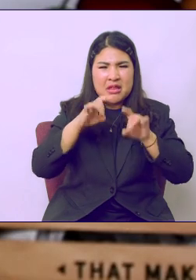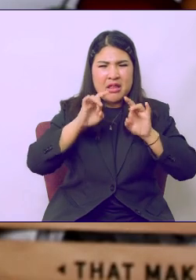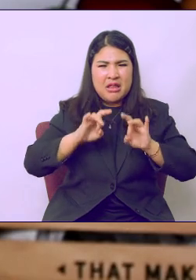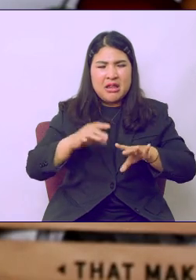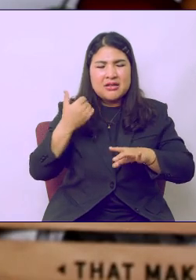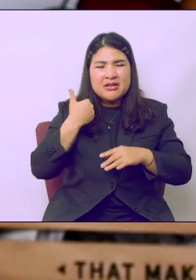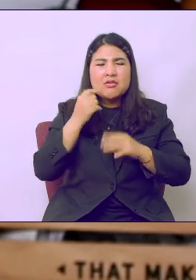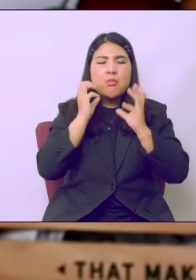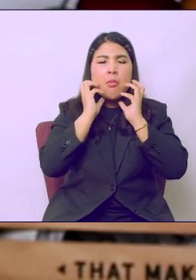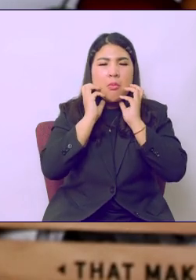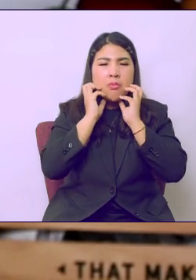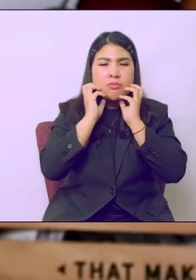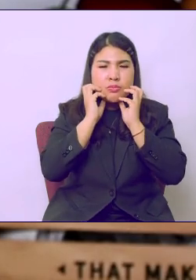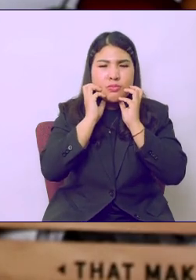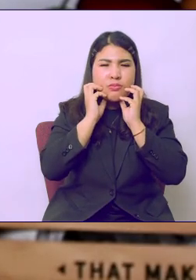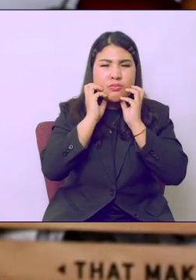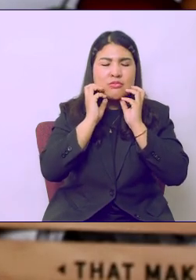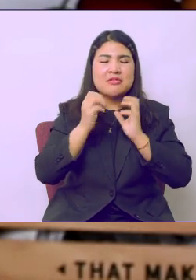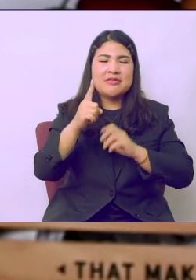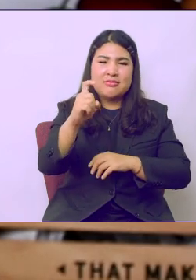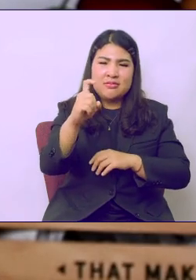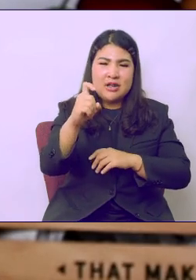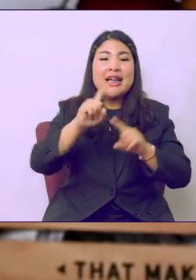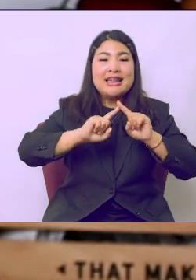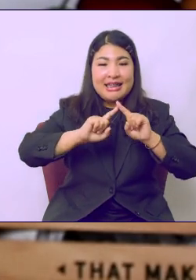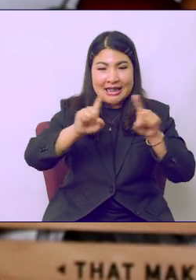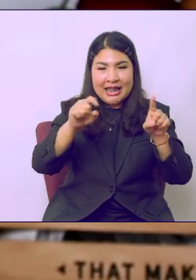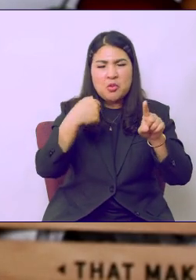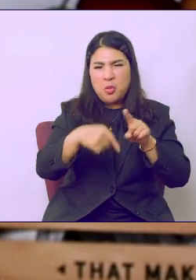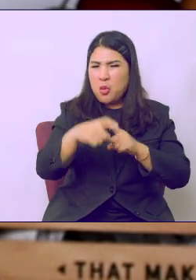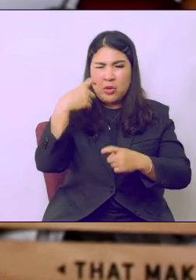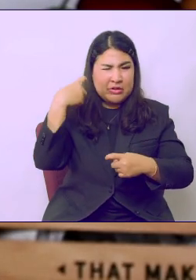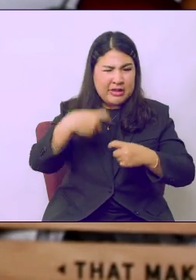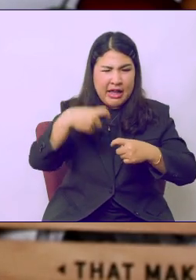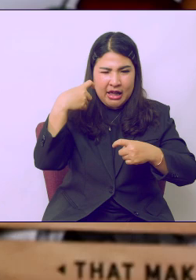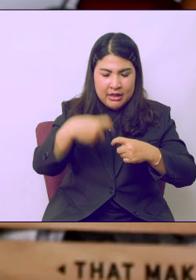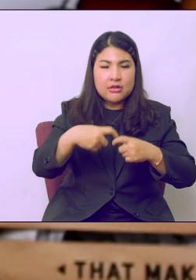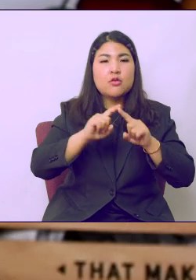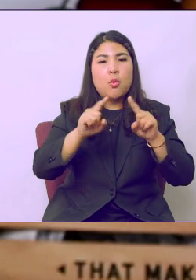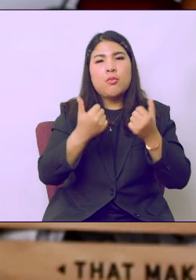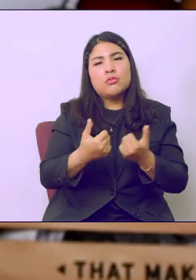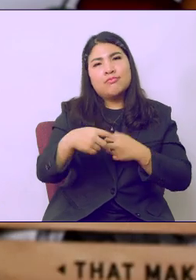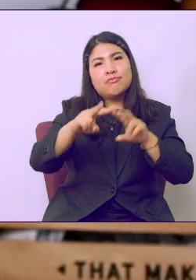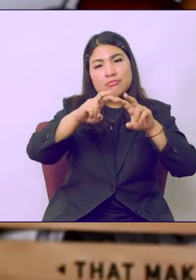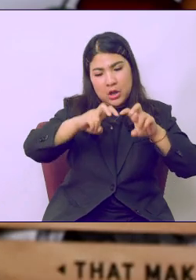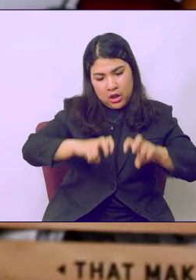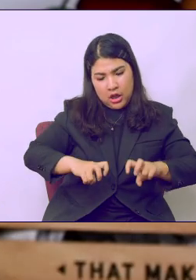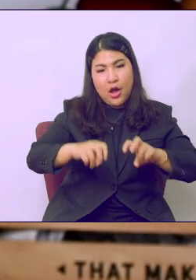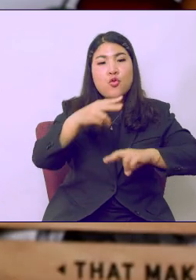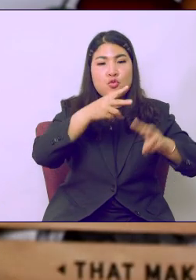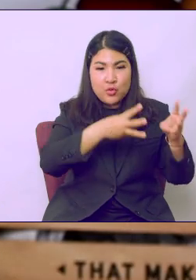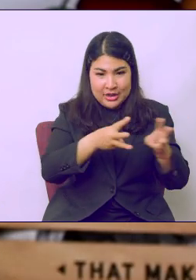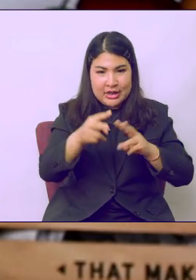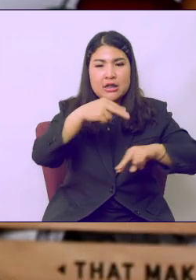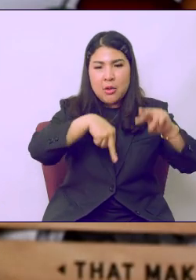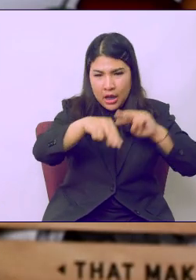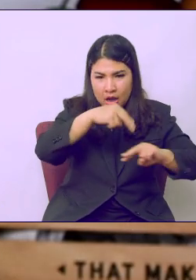ประคองกามของเราเนี่ยให้ให้ควบคุมได้อ่ะนะครับแต่ตัวเเป็นตัวที่ยากที่สุดผมก็ยังผมกำลังค้นค้าหาหาวิธีเดี๋ยวเดี๋ยว